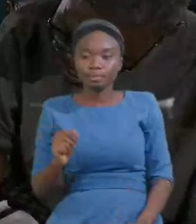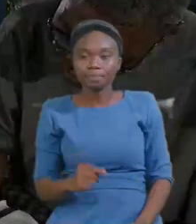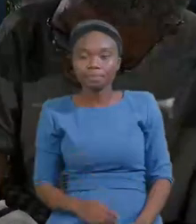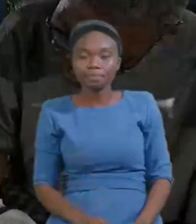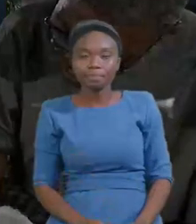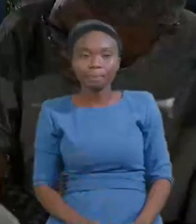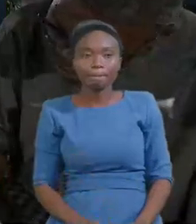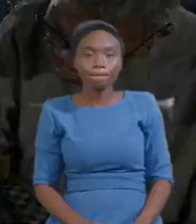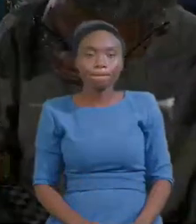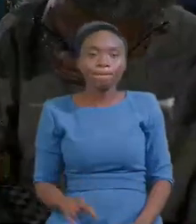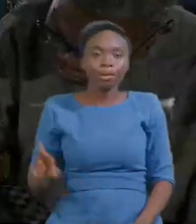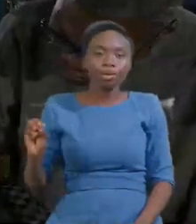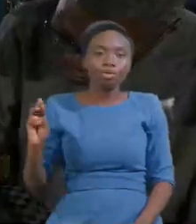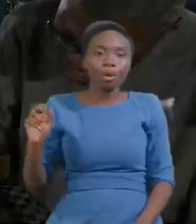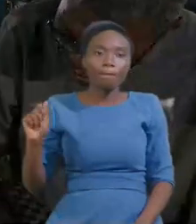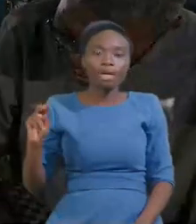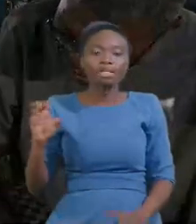Voyons Romains 16, 20.